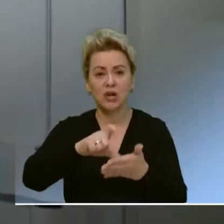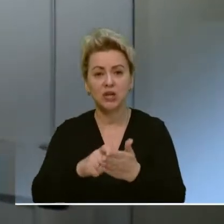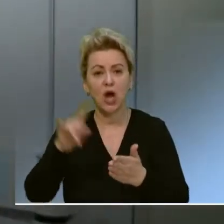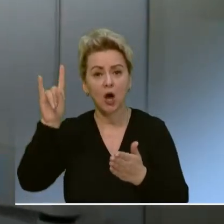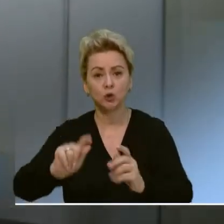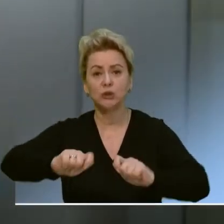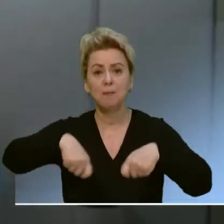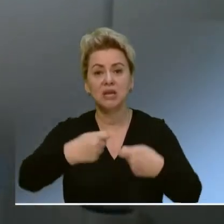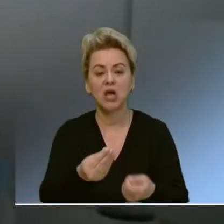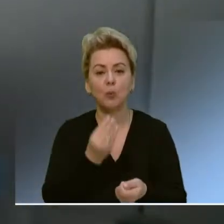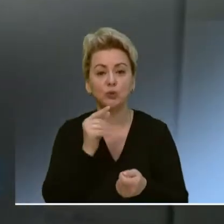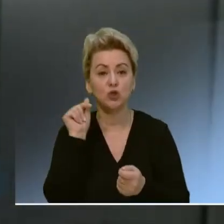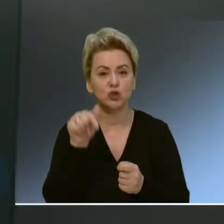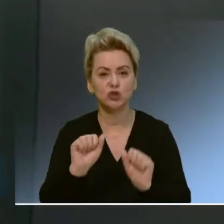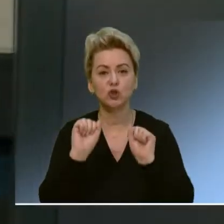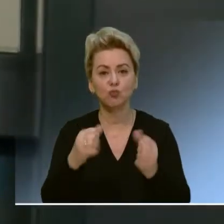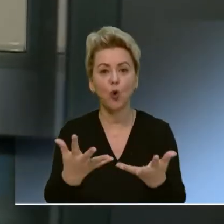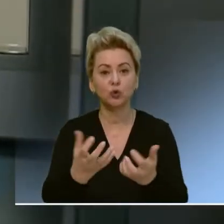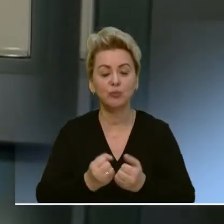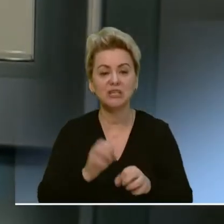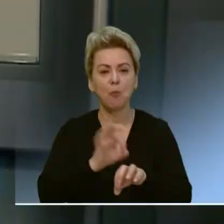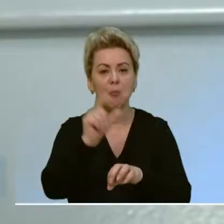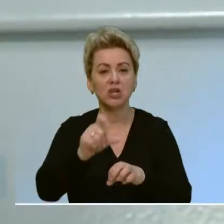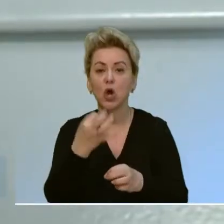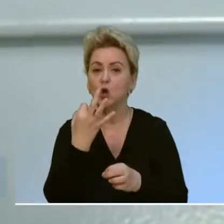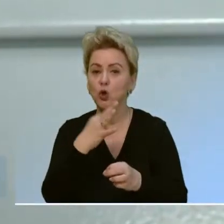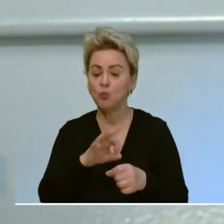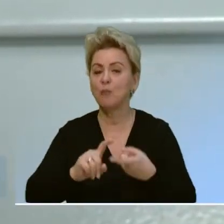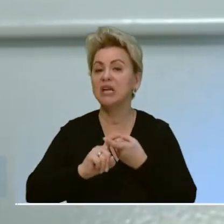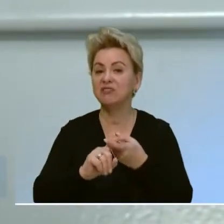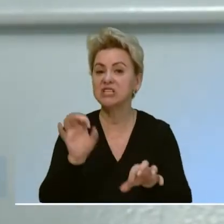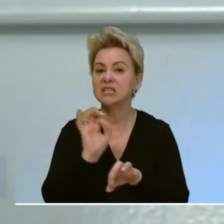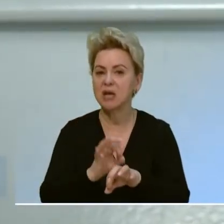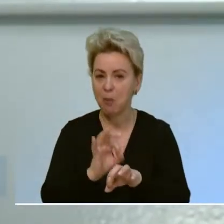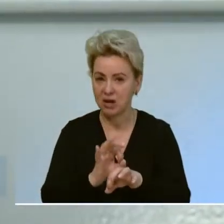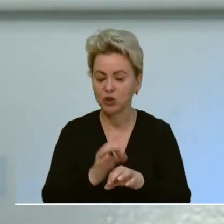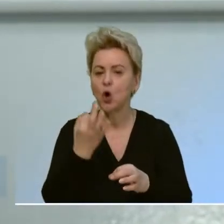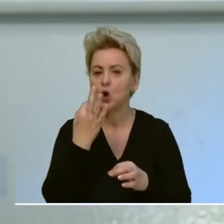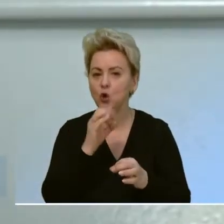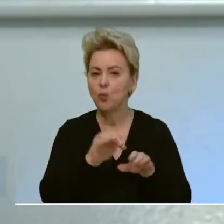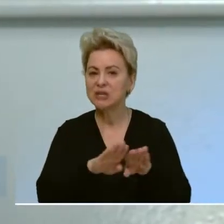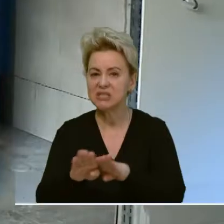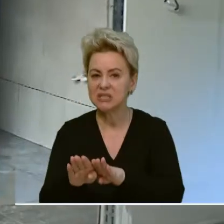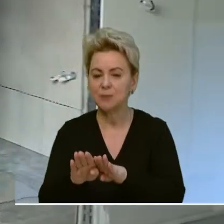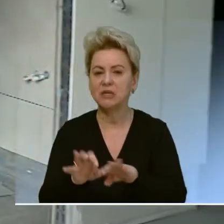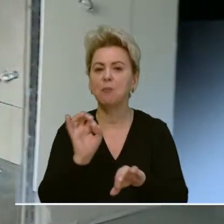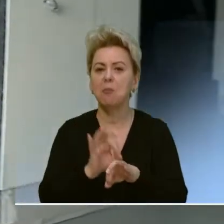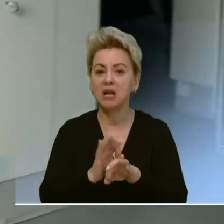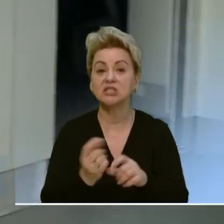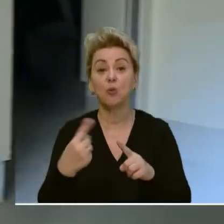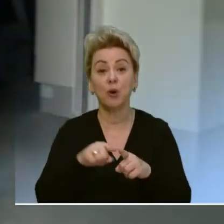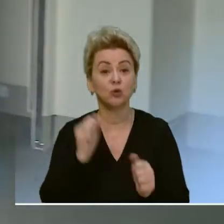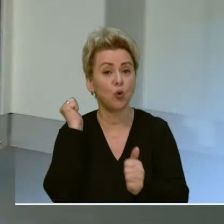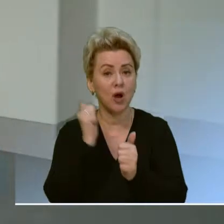для передачи пищи. Здесь смогут принимать пациентов с любым инфекционным заболеванием, любой степени патогенности. Потому